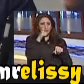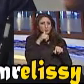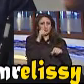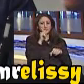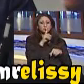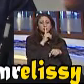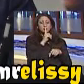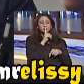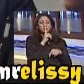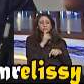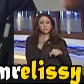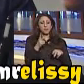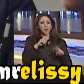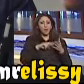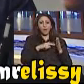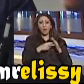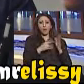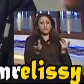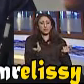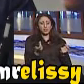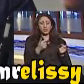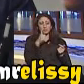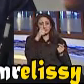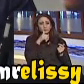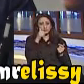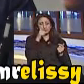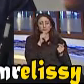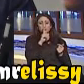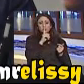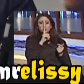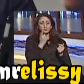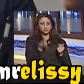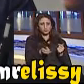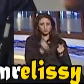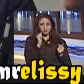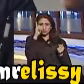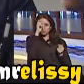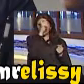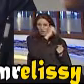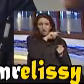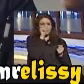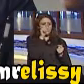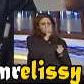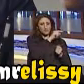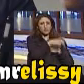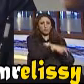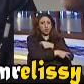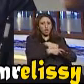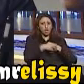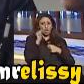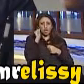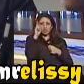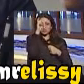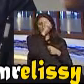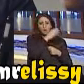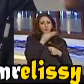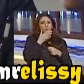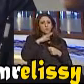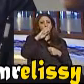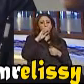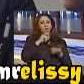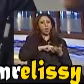اللي ما بيتكلموش وما بيشتكوش, واللي رغم المعاناة وصعوبة الحياة بيقولوا الحمد